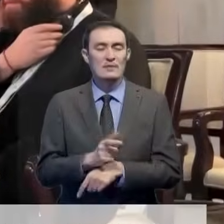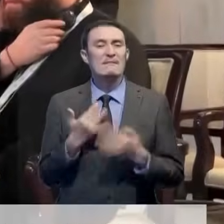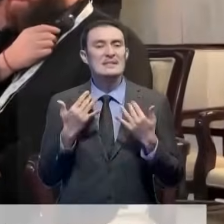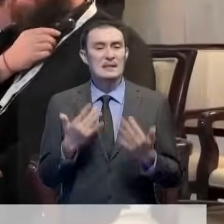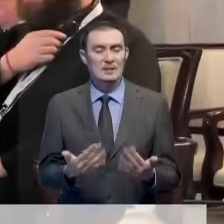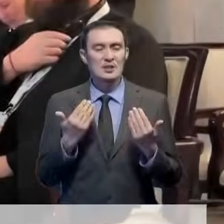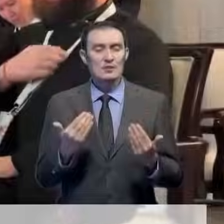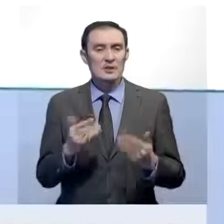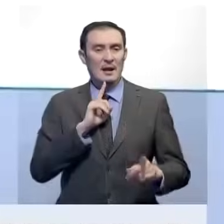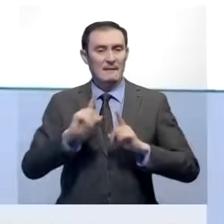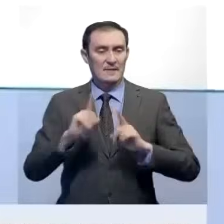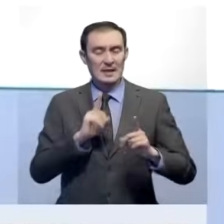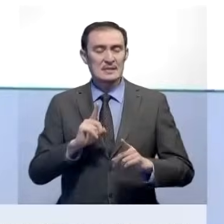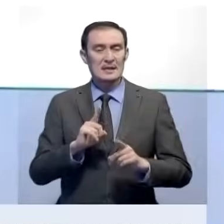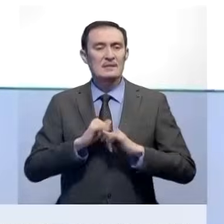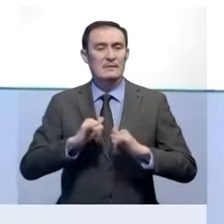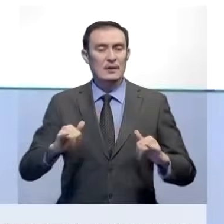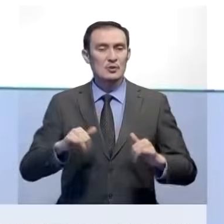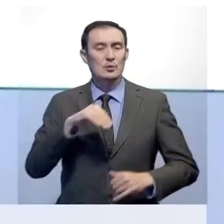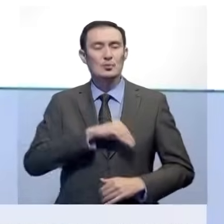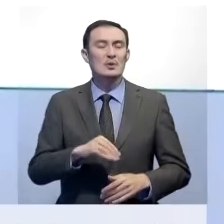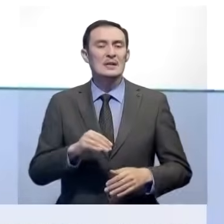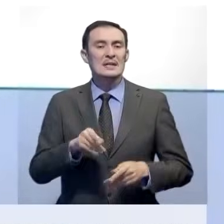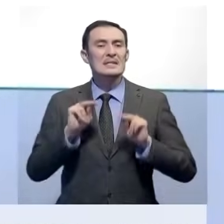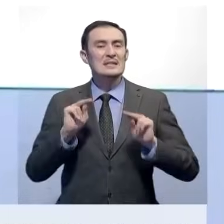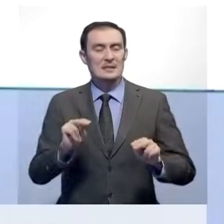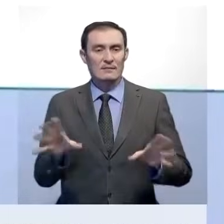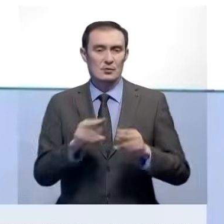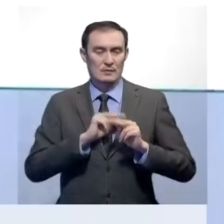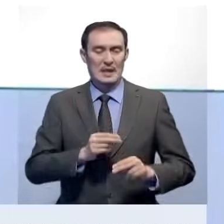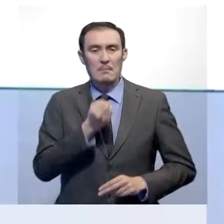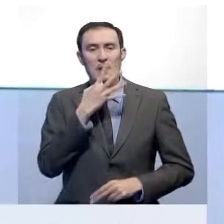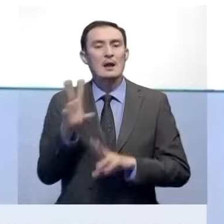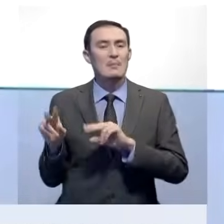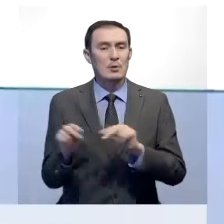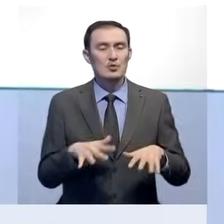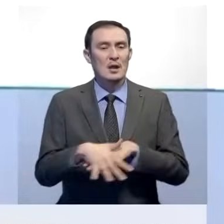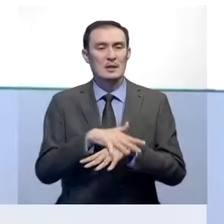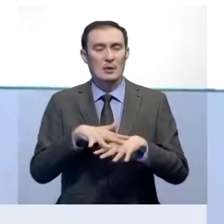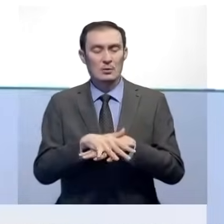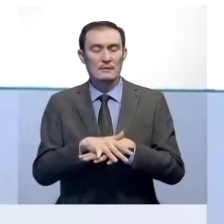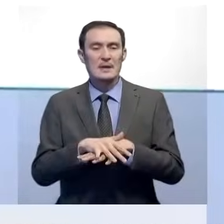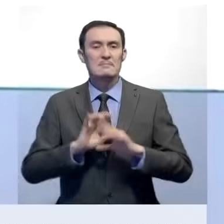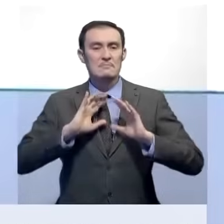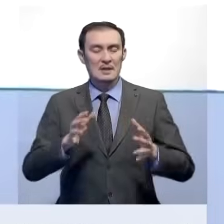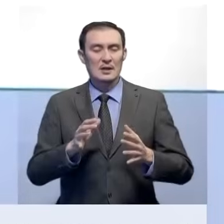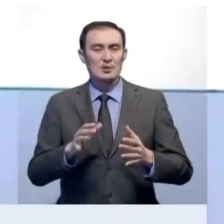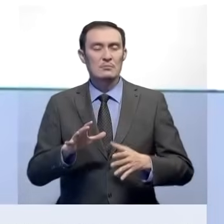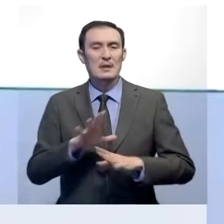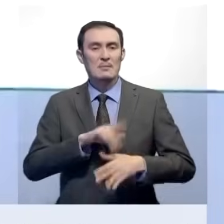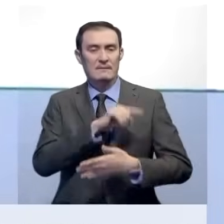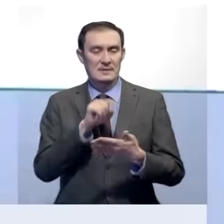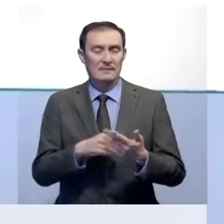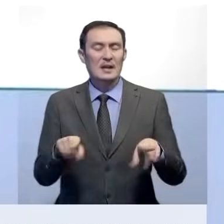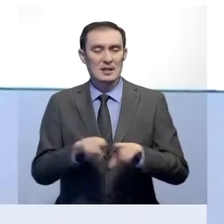востребованной. Сегодняшняя конференция продвигает дух искреннего сотрудничества для благополучия всех народов и преодоления общих вызовов.